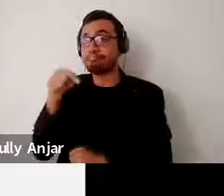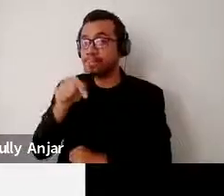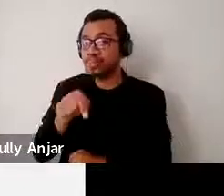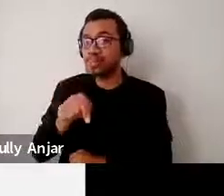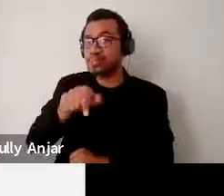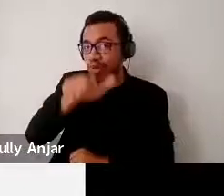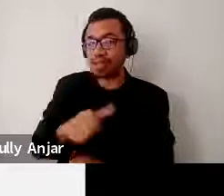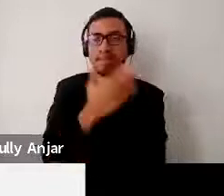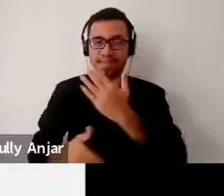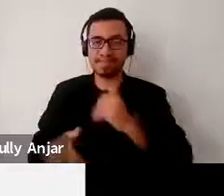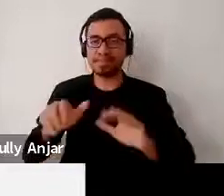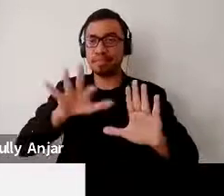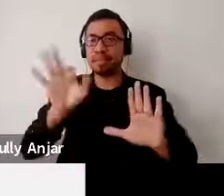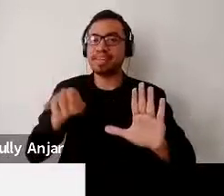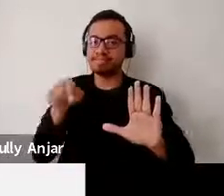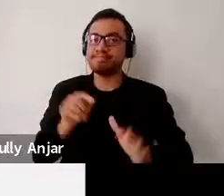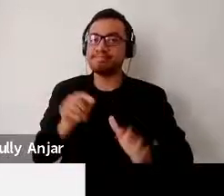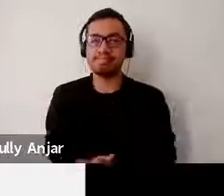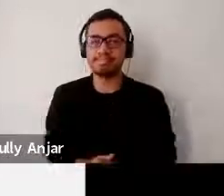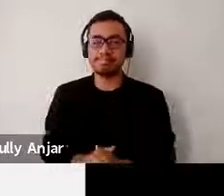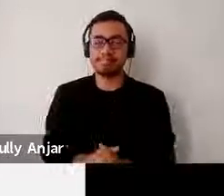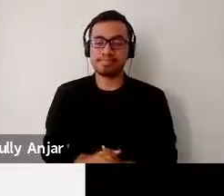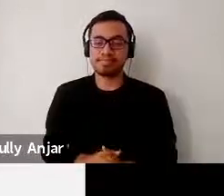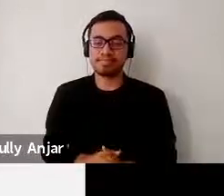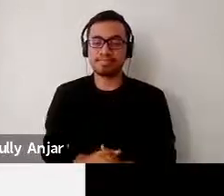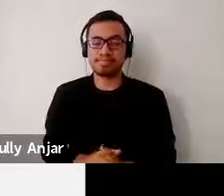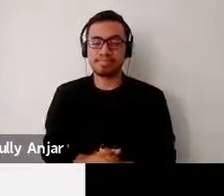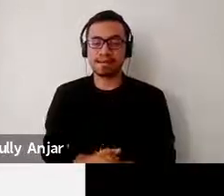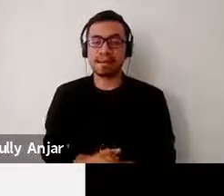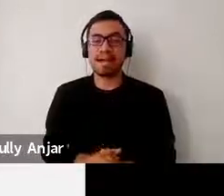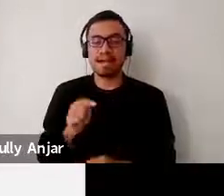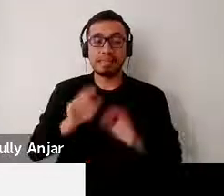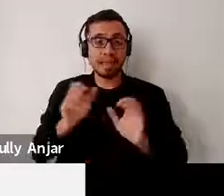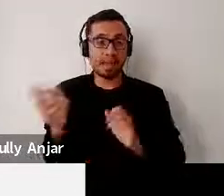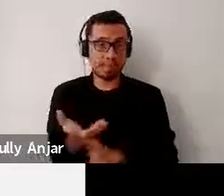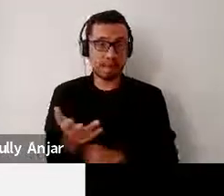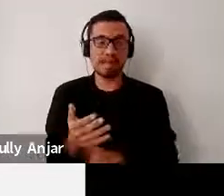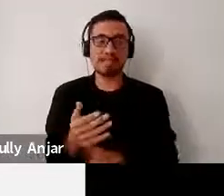melihat gambarannya, memang yang lumayan agak besar adalah yang di kelompok usia produktif.